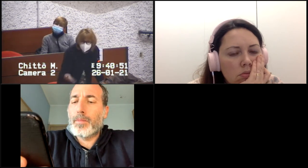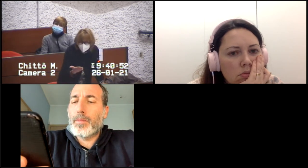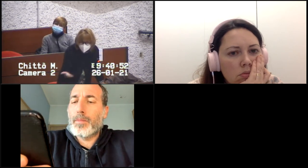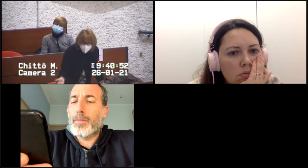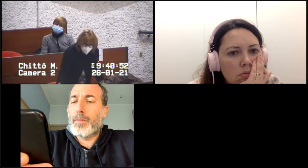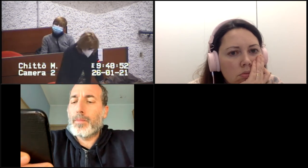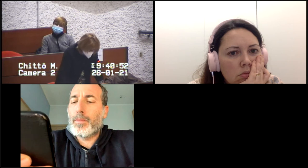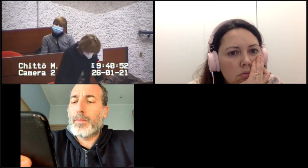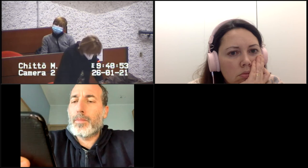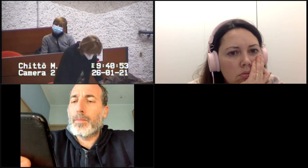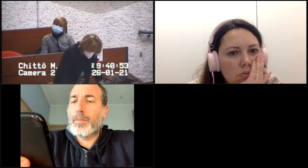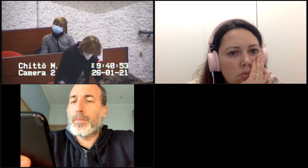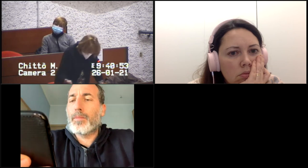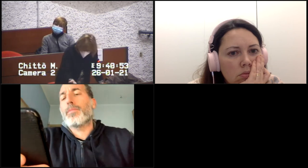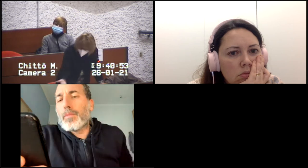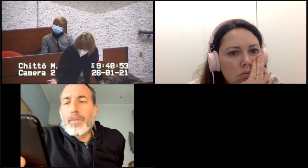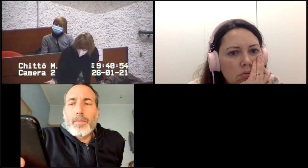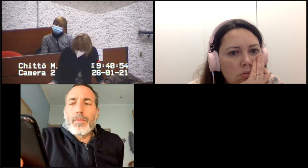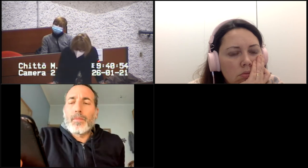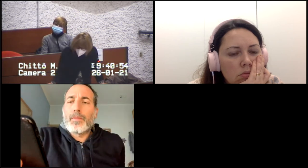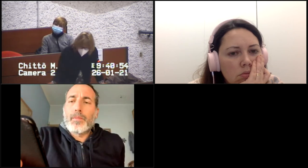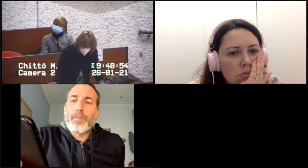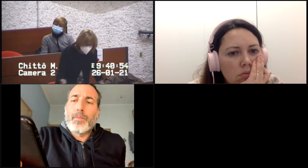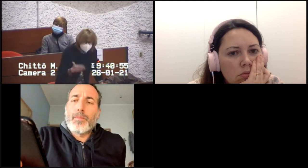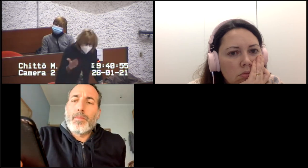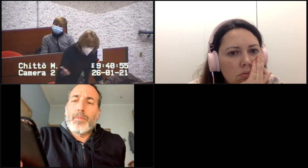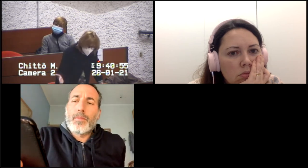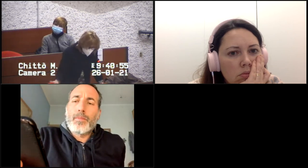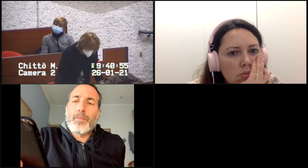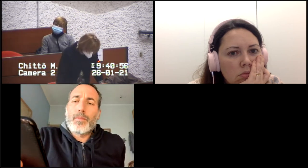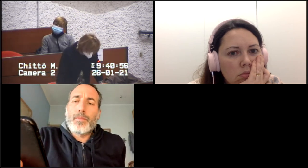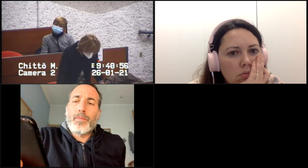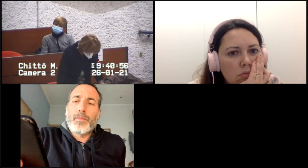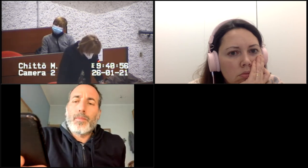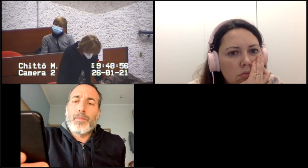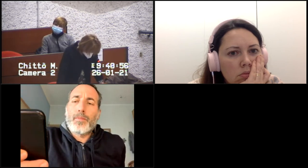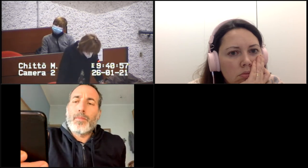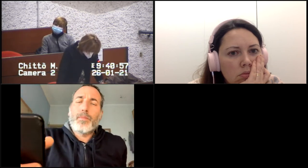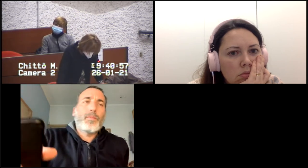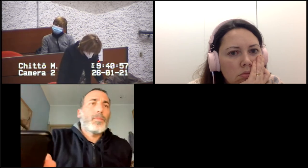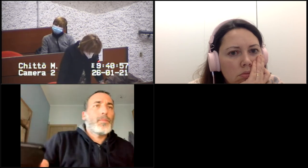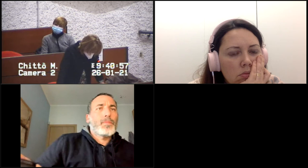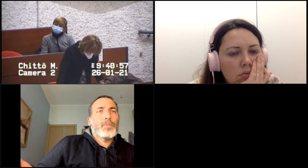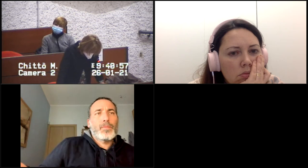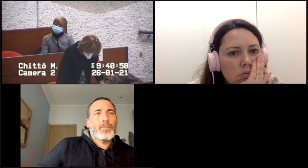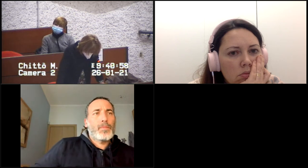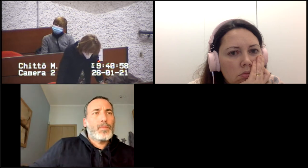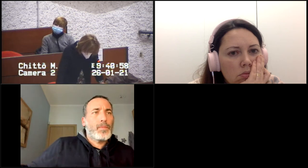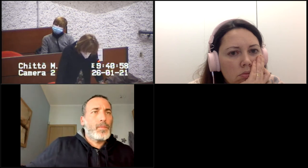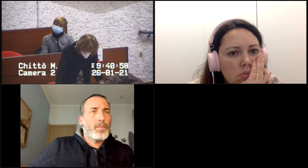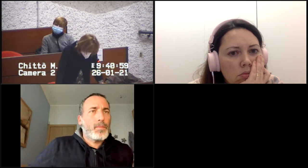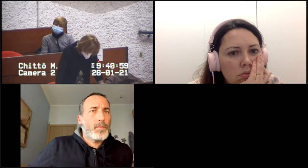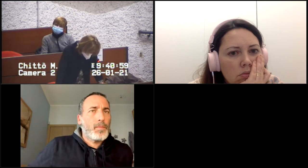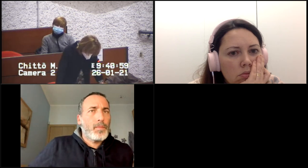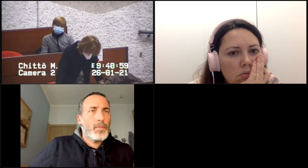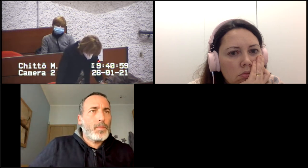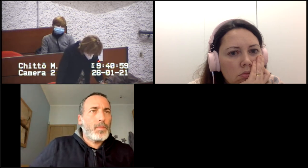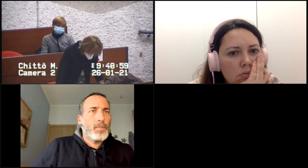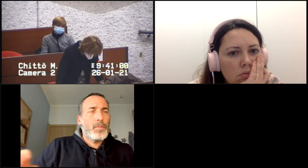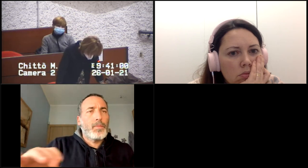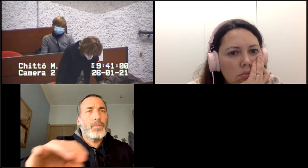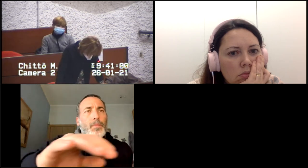una scelta che viene fatta e che obbliga quindi i comuni anche a decidere, andando contro la Regione Lombardia, una scelta che va a discapito delle finanze